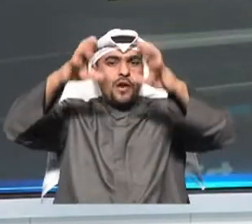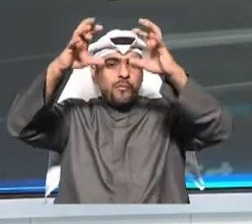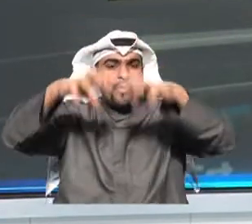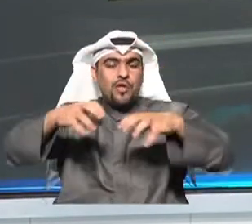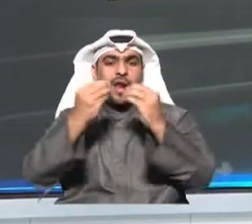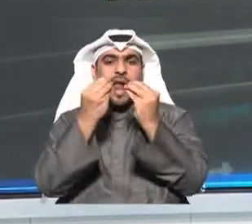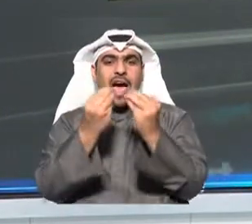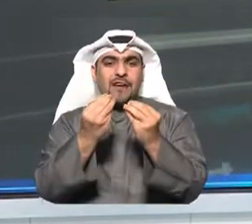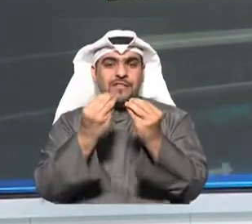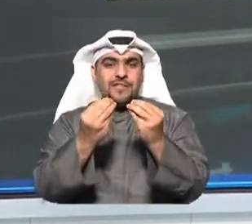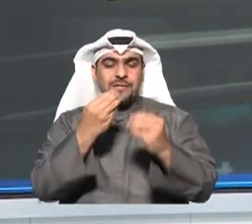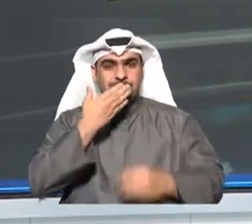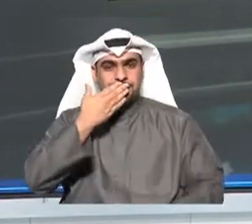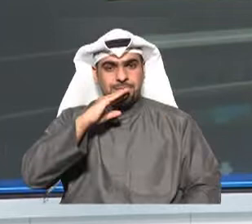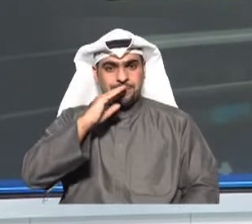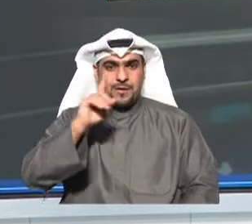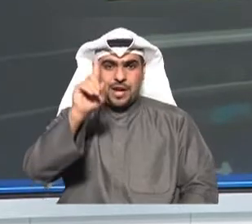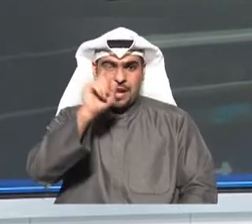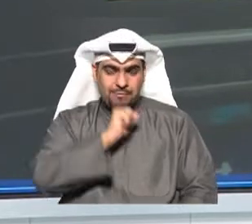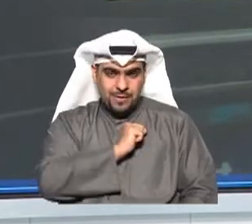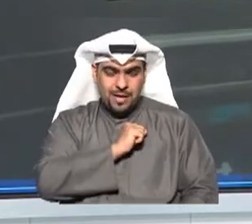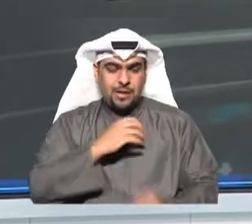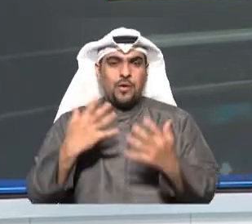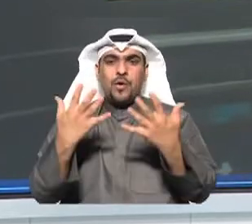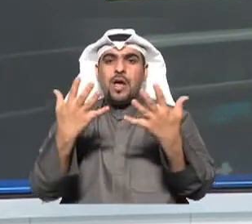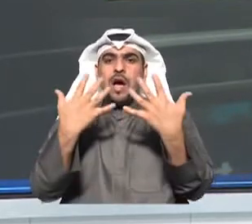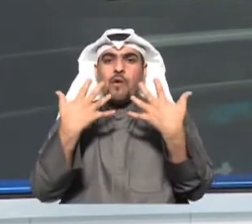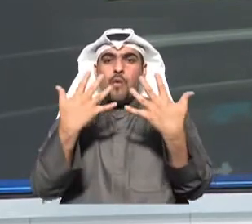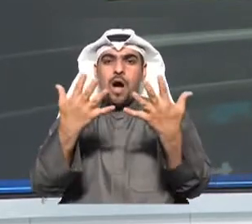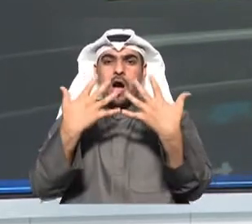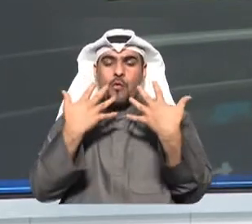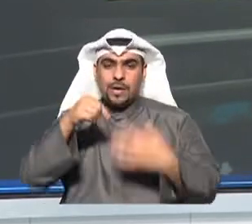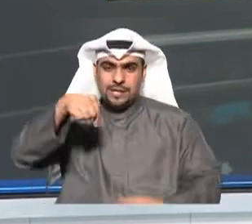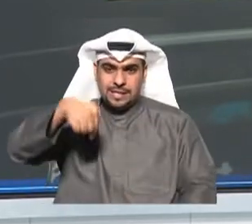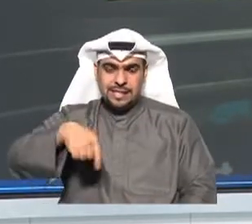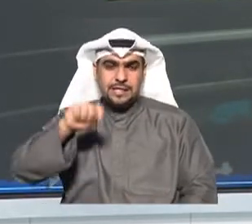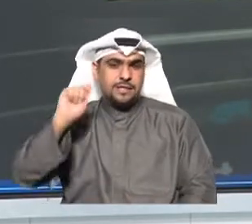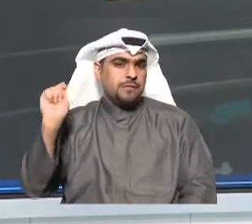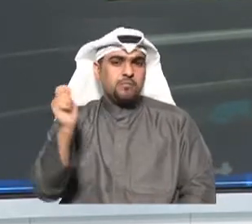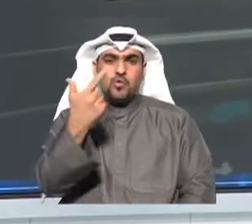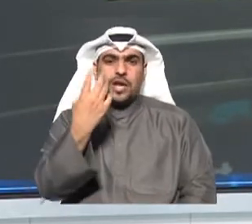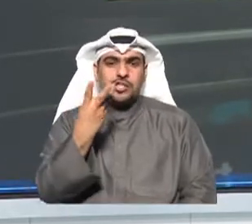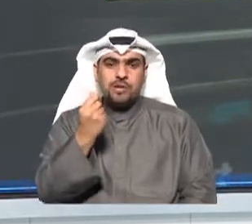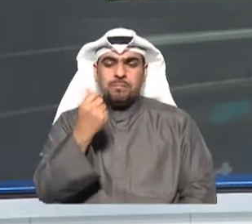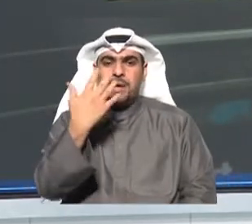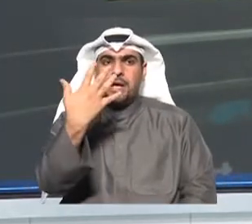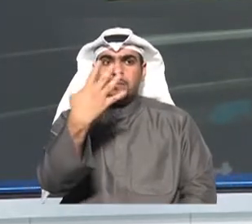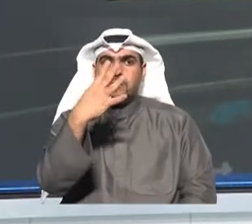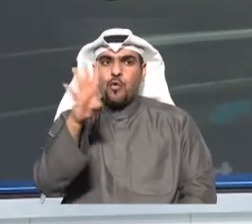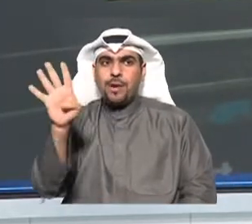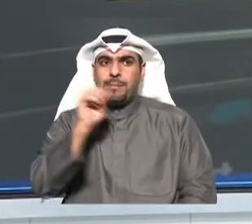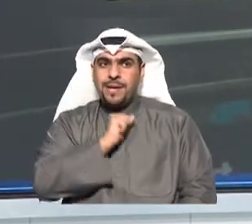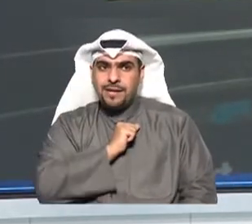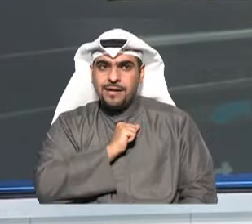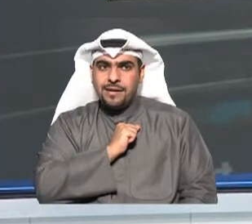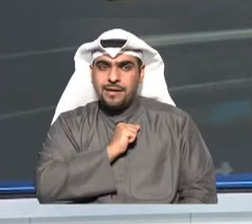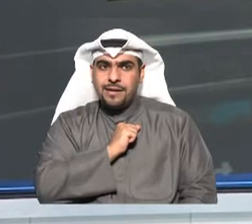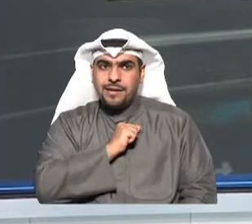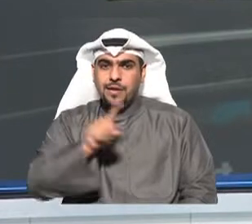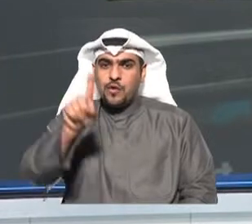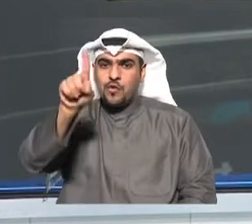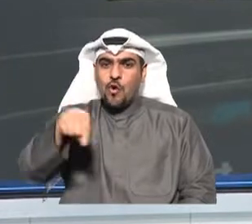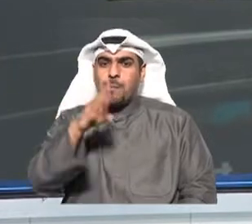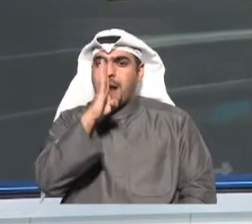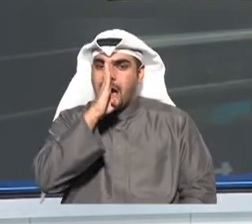المناطق. وأيضاً نشاط في الرياح الجنوبية الشرقية رياح الكوس قد تصل سرعتها إلى 45 كيلومتر في الساعة. درجات الحرارة